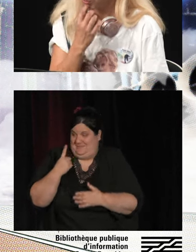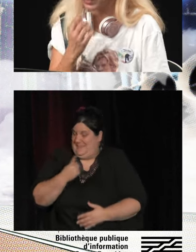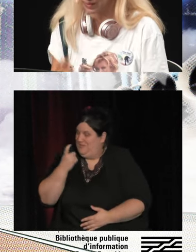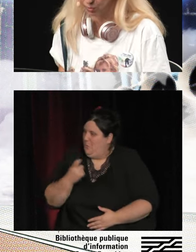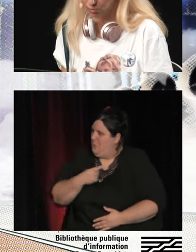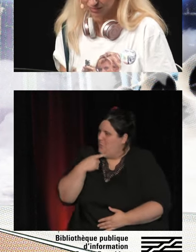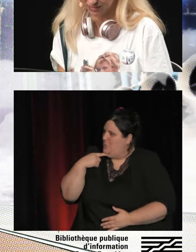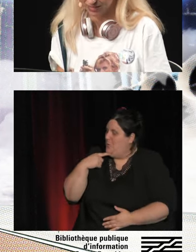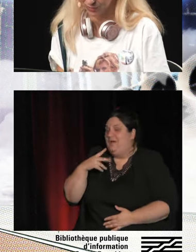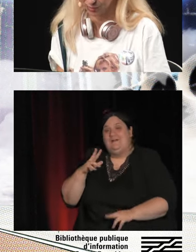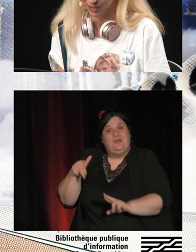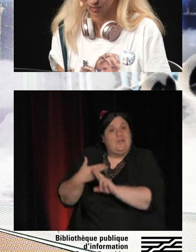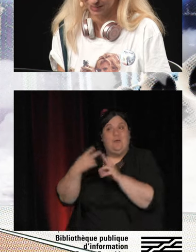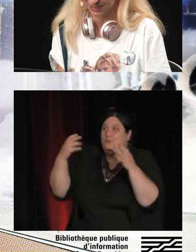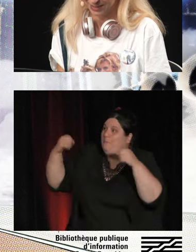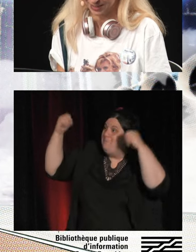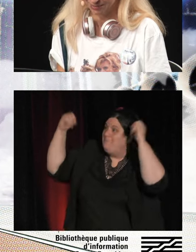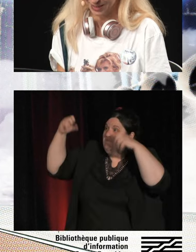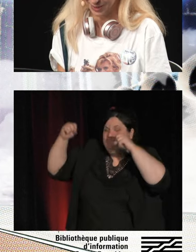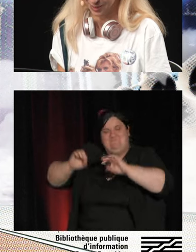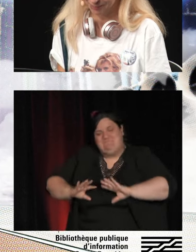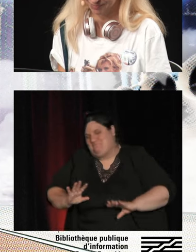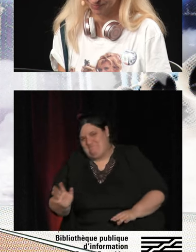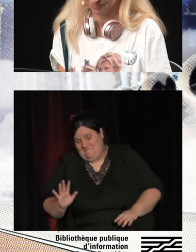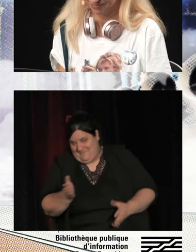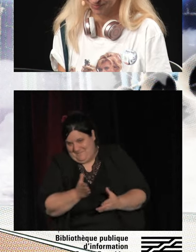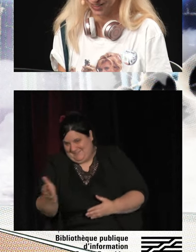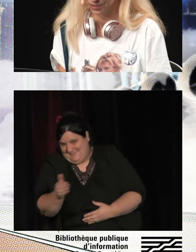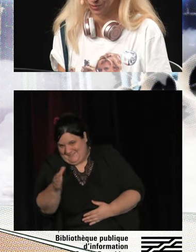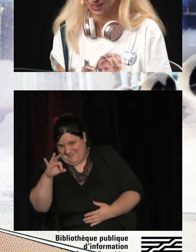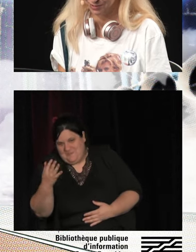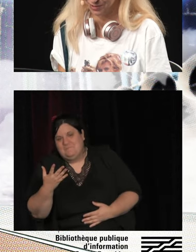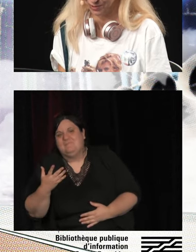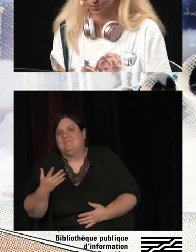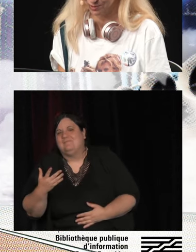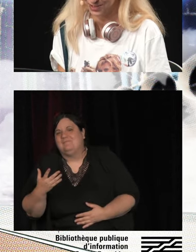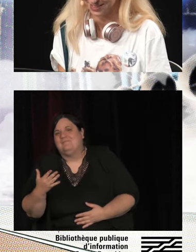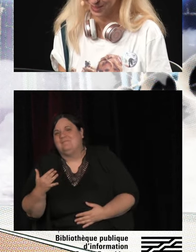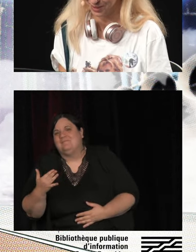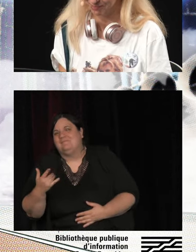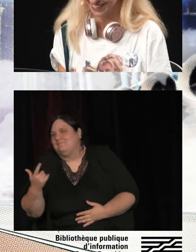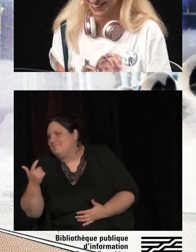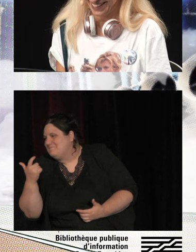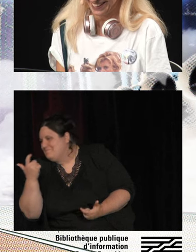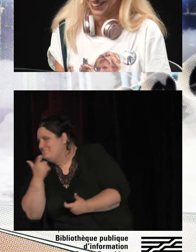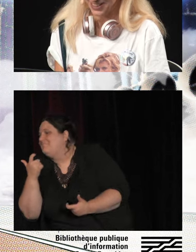difficile et pas du tout vite répondue, comme vous pouvez le voir. Mais il y en a qui ont eu la ref. J'ai entendu glousser, c'est